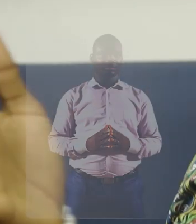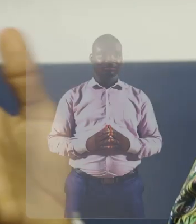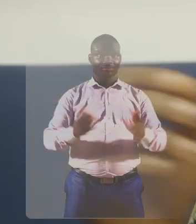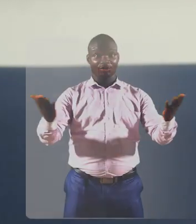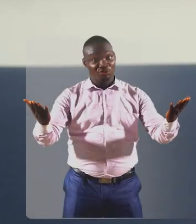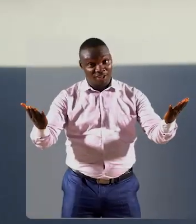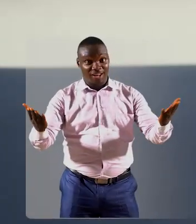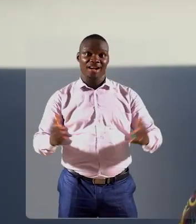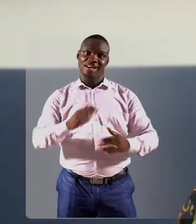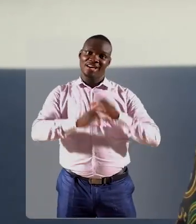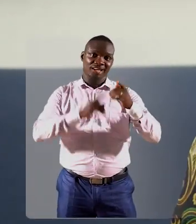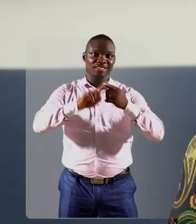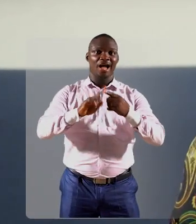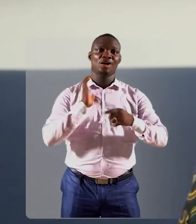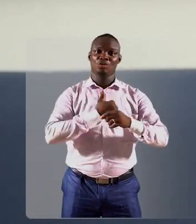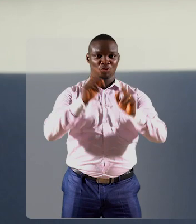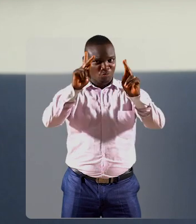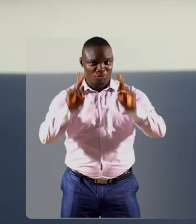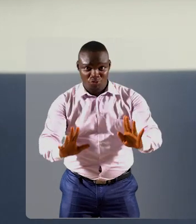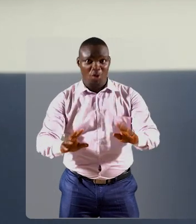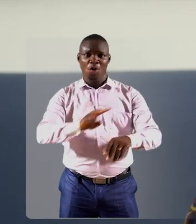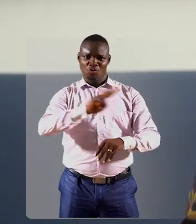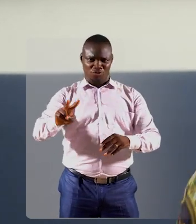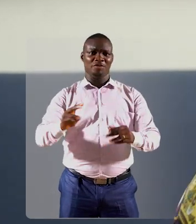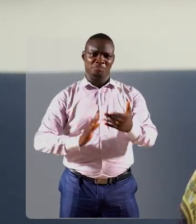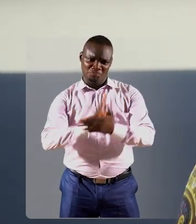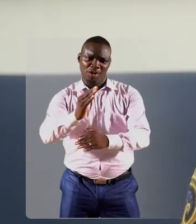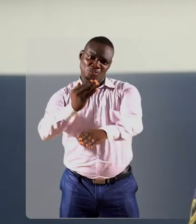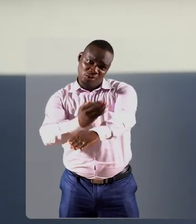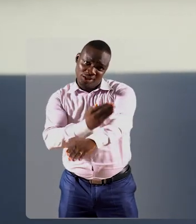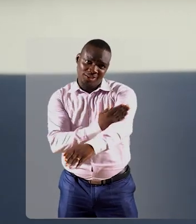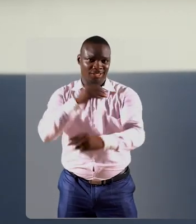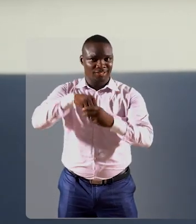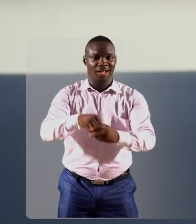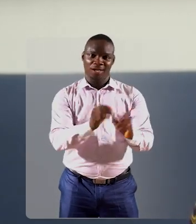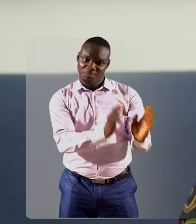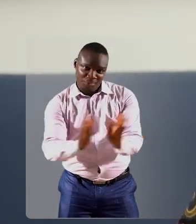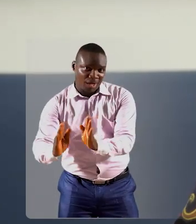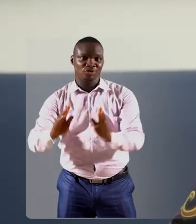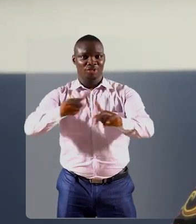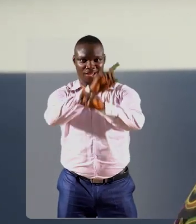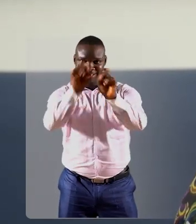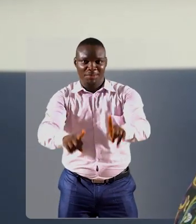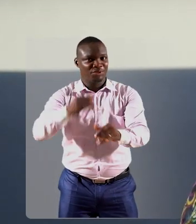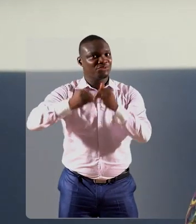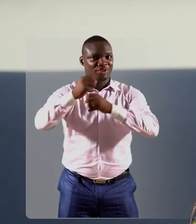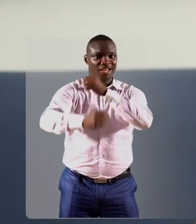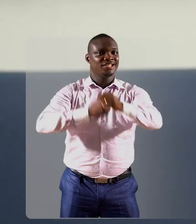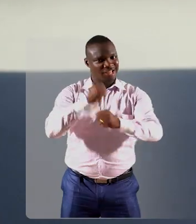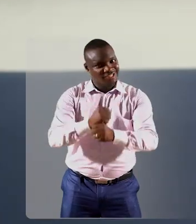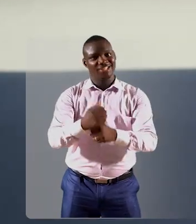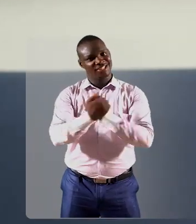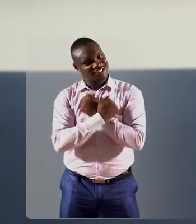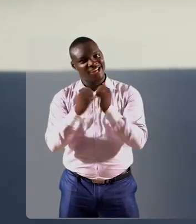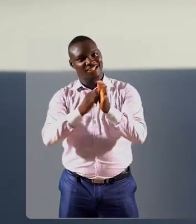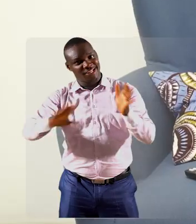Et voilà, grâce à nos professeurs, vous venez de faire un grand pas de plus dans la préparation de vos examens de fin d'année, chers copains.